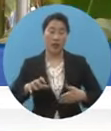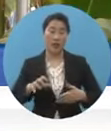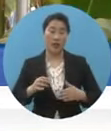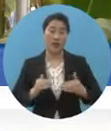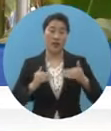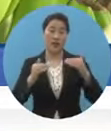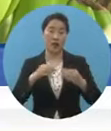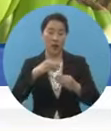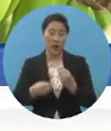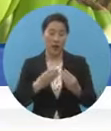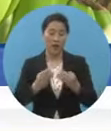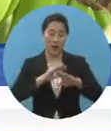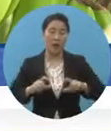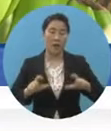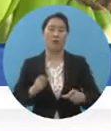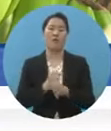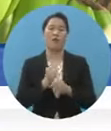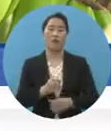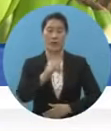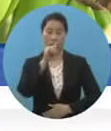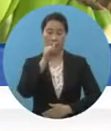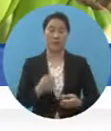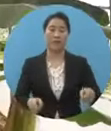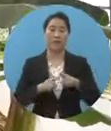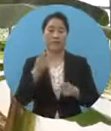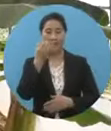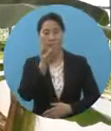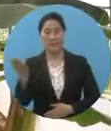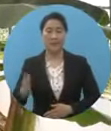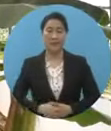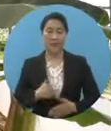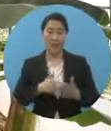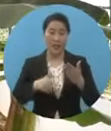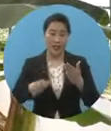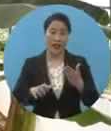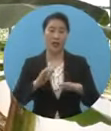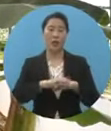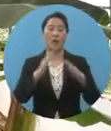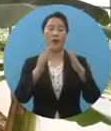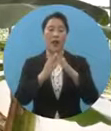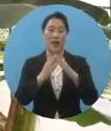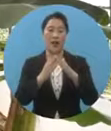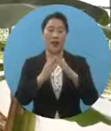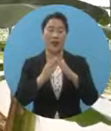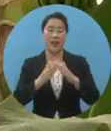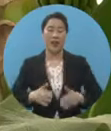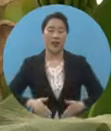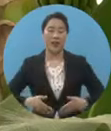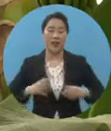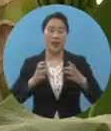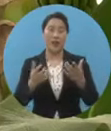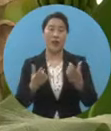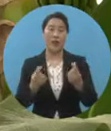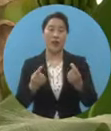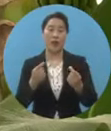지역에서 활발하게 생산되고 있습니다 함께 보시죠 전남 강진의 한 농가 10대에 온 것처럼 바나나 스피드